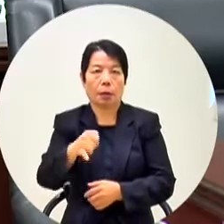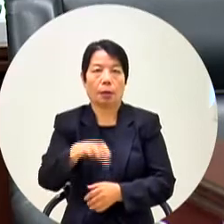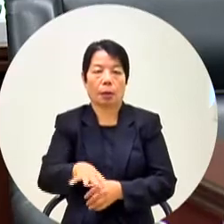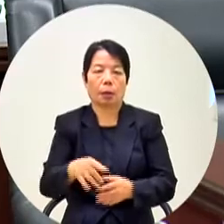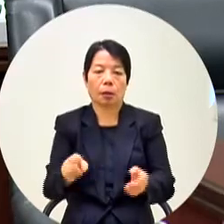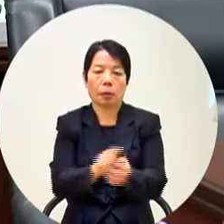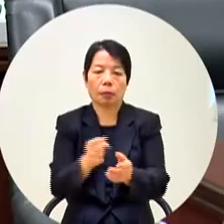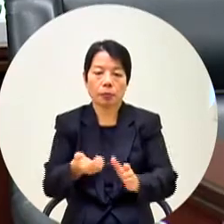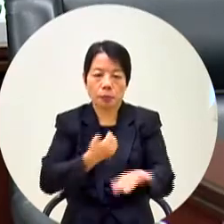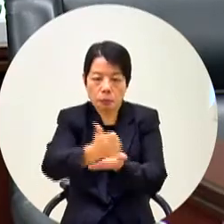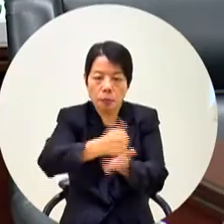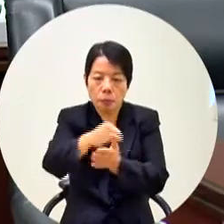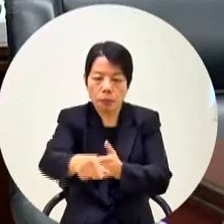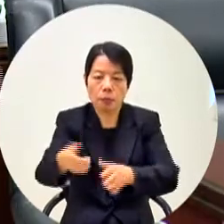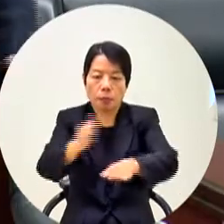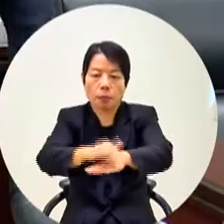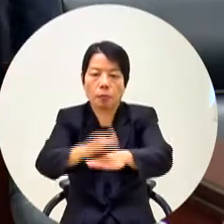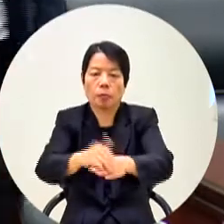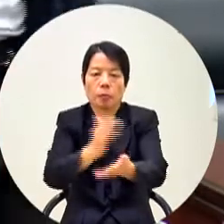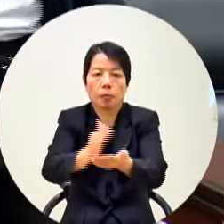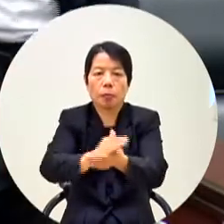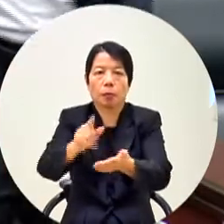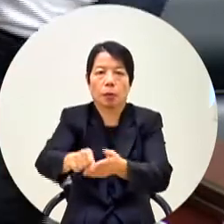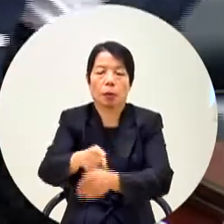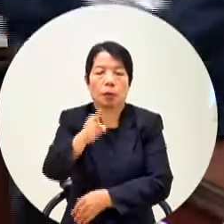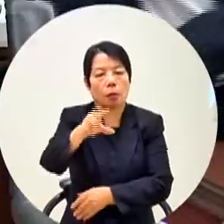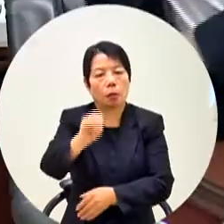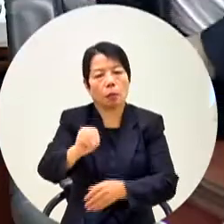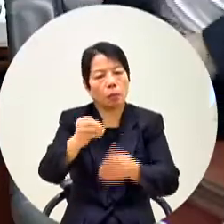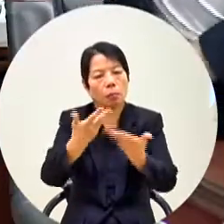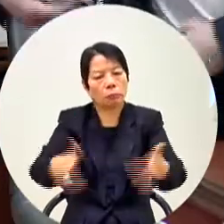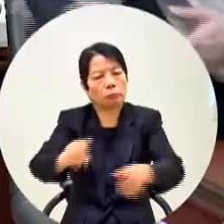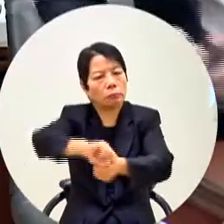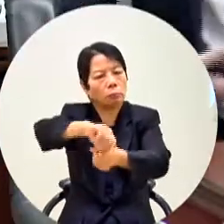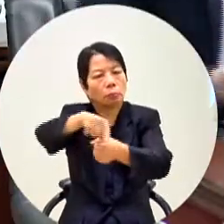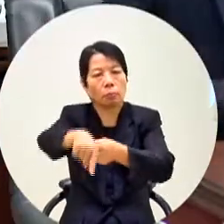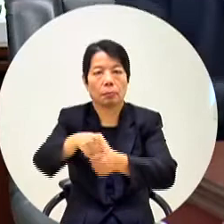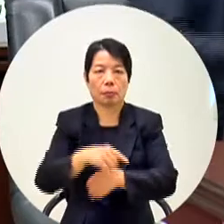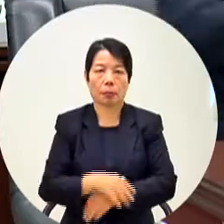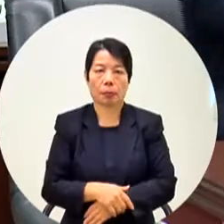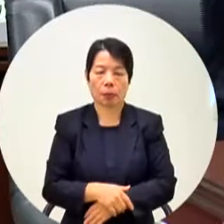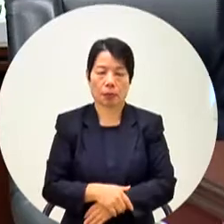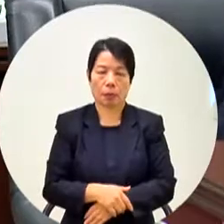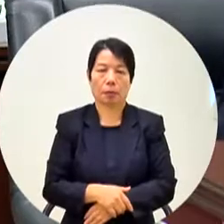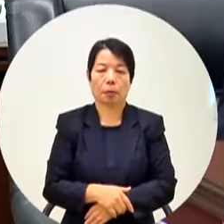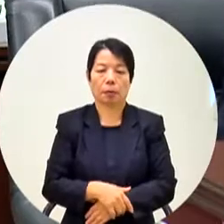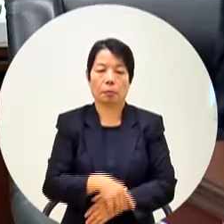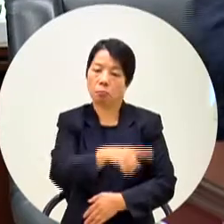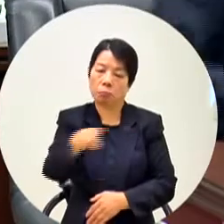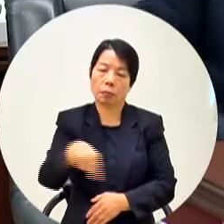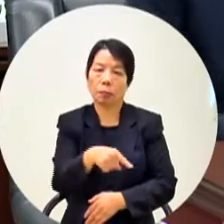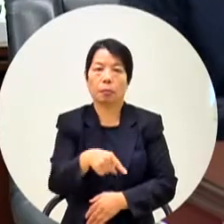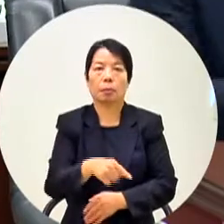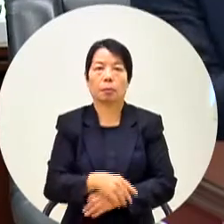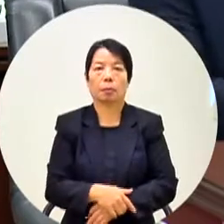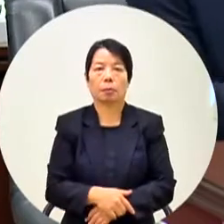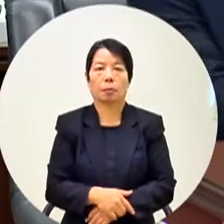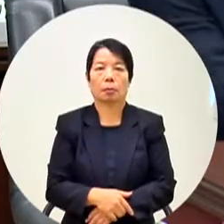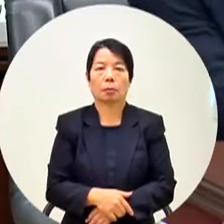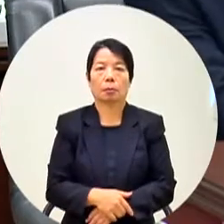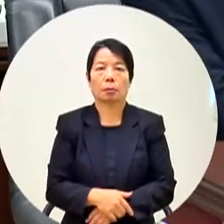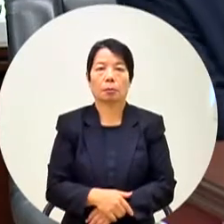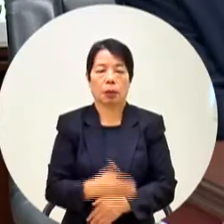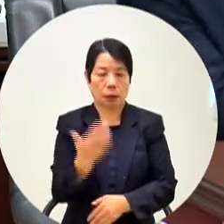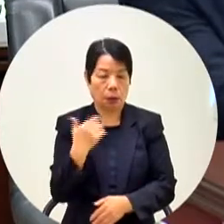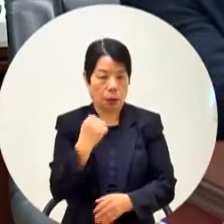场，处理费一栋加万几块，啊，这的物件当初有